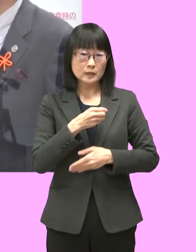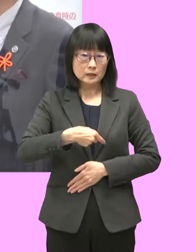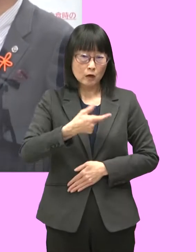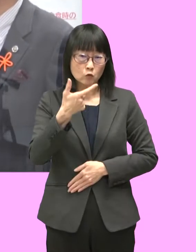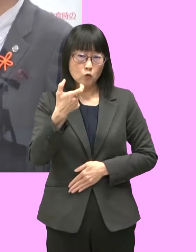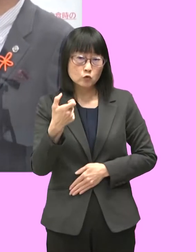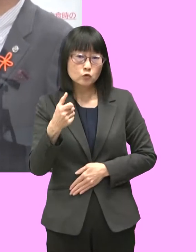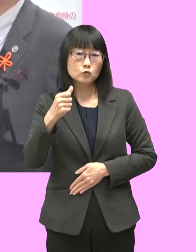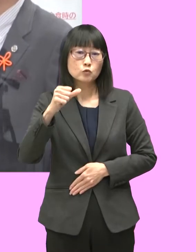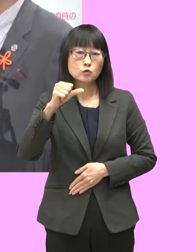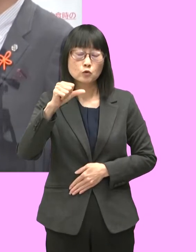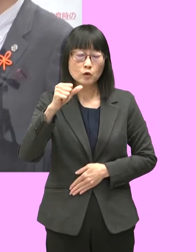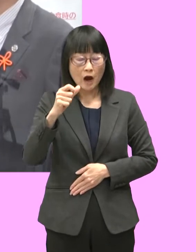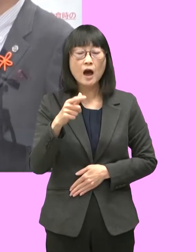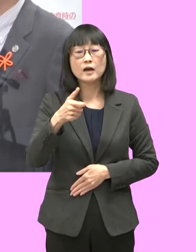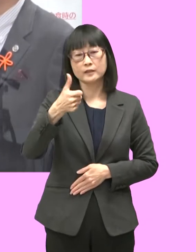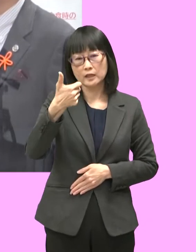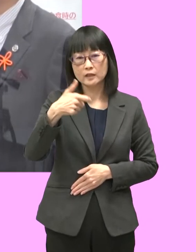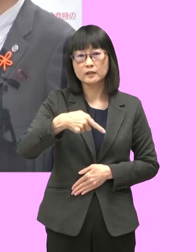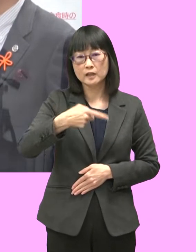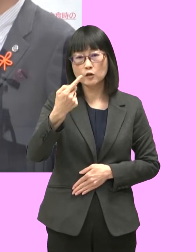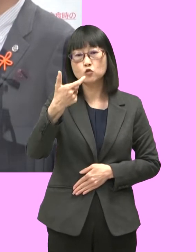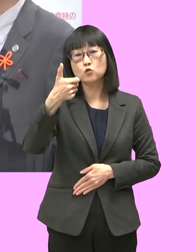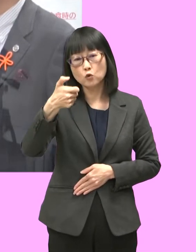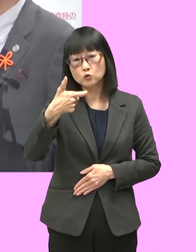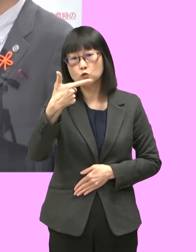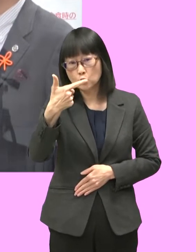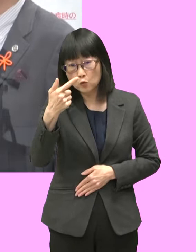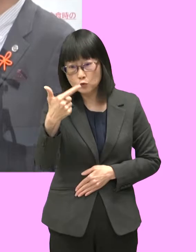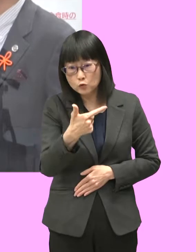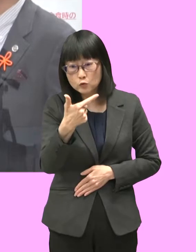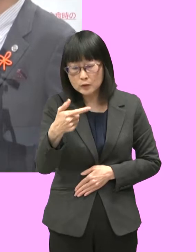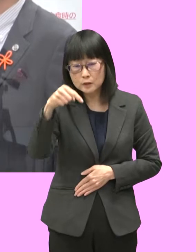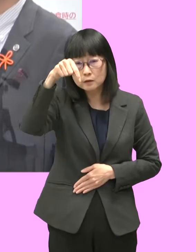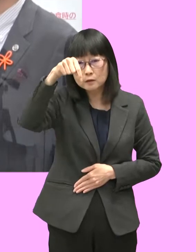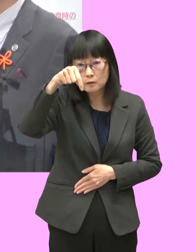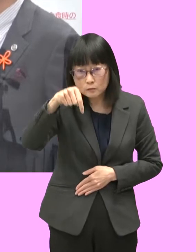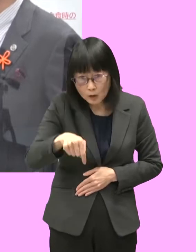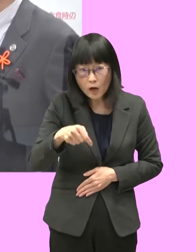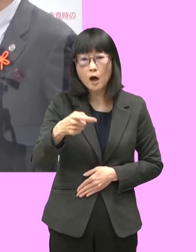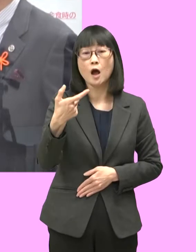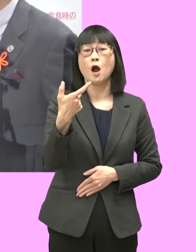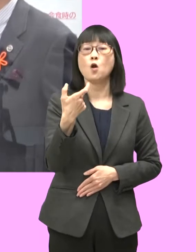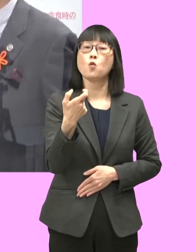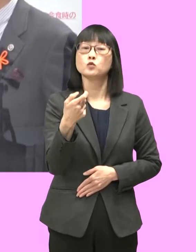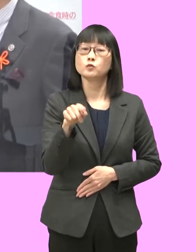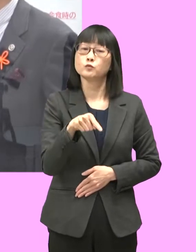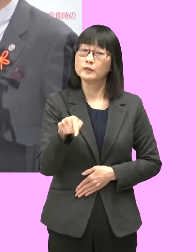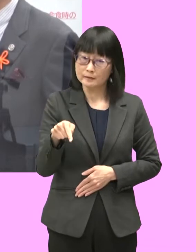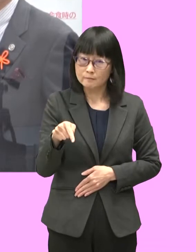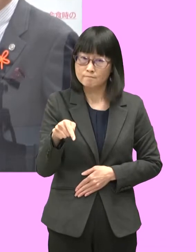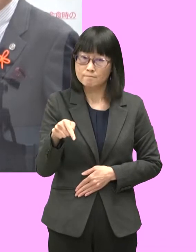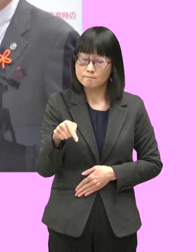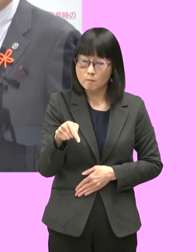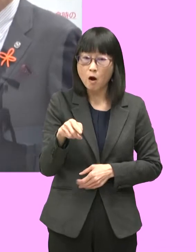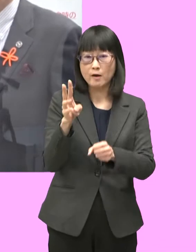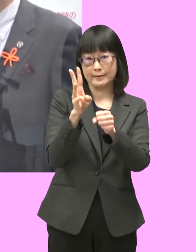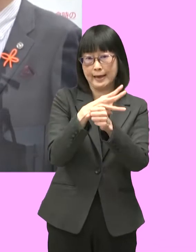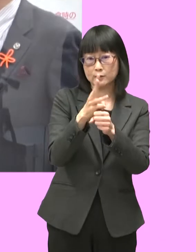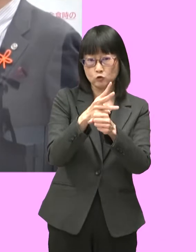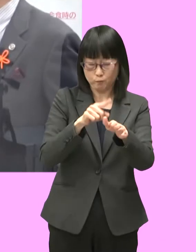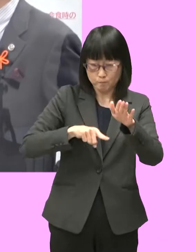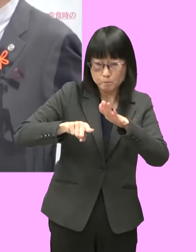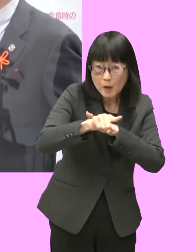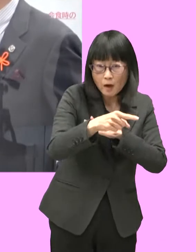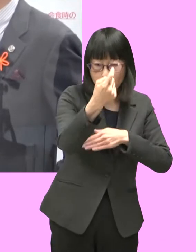について研修の実践研修の第1弾を実施しますので、これを皆様にお知らせし